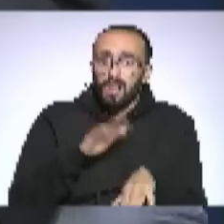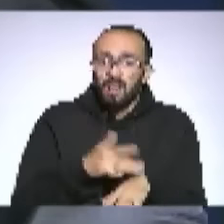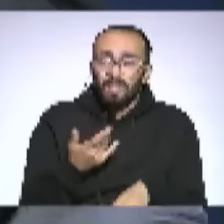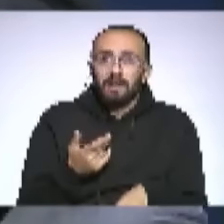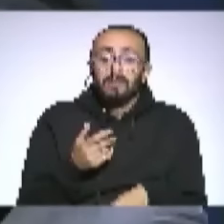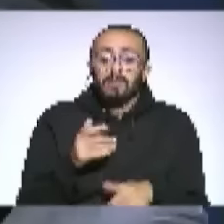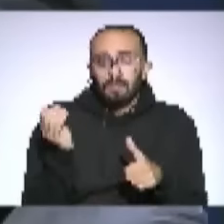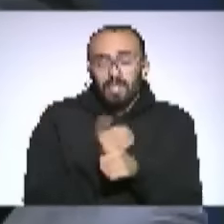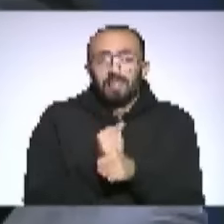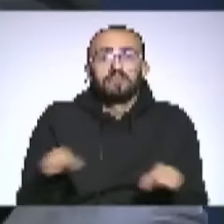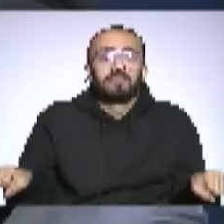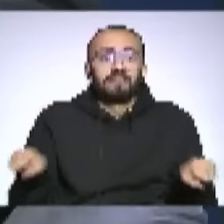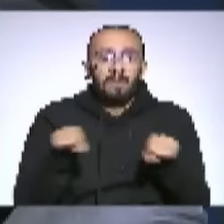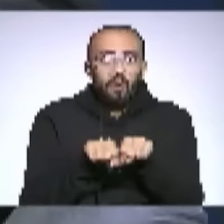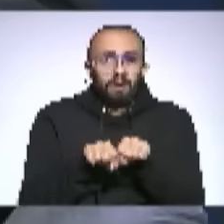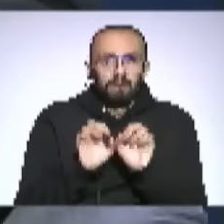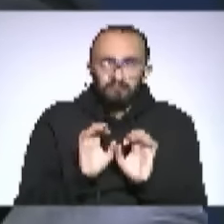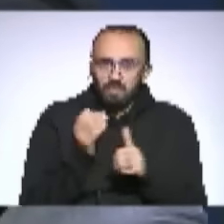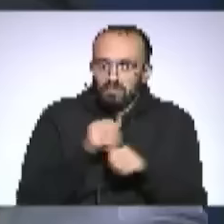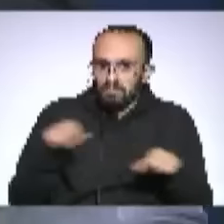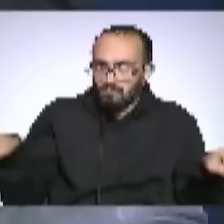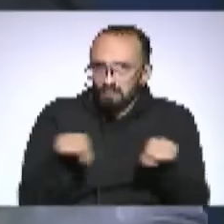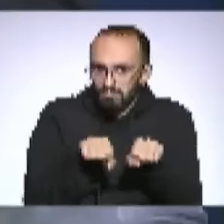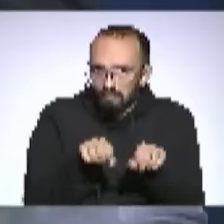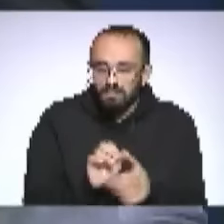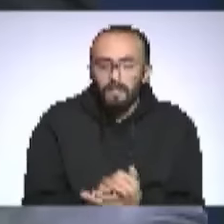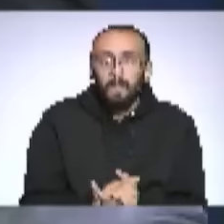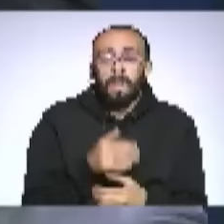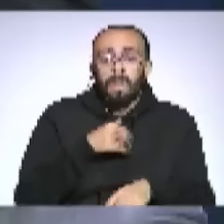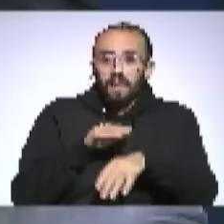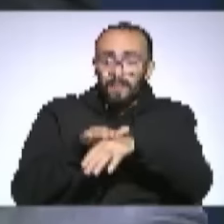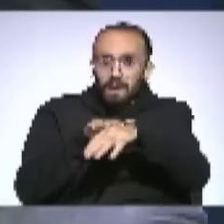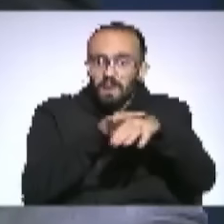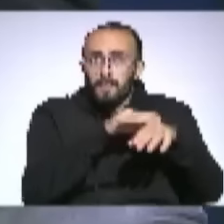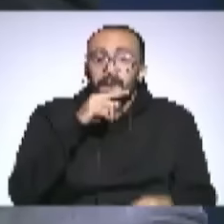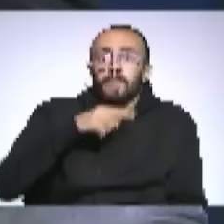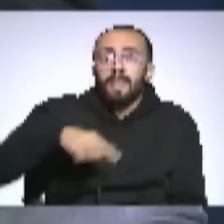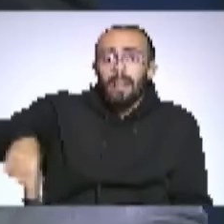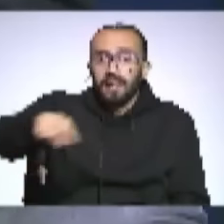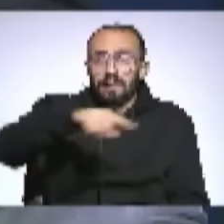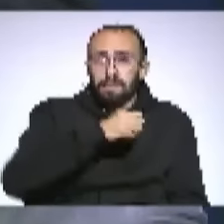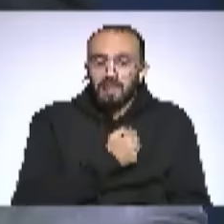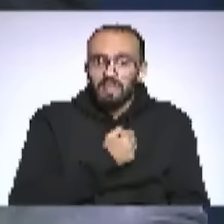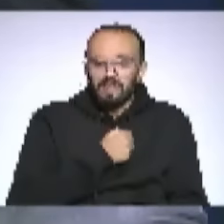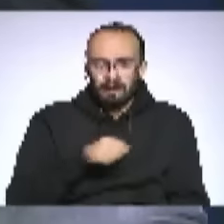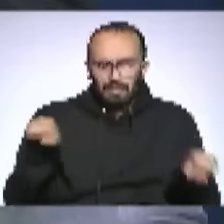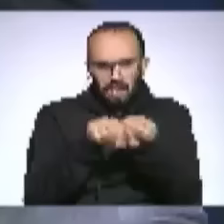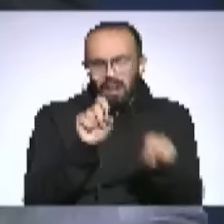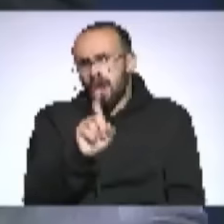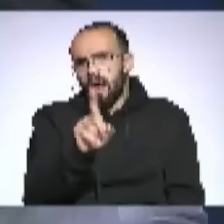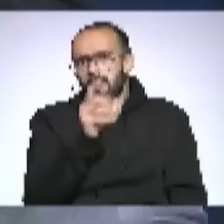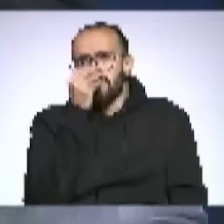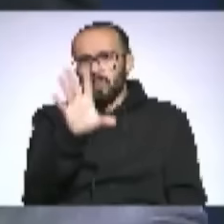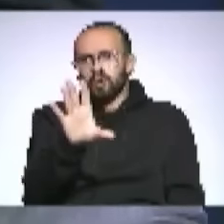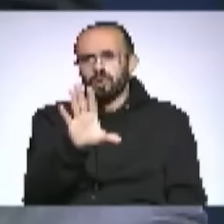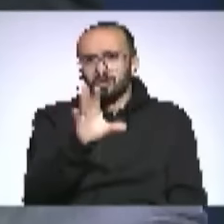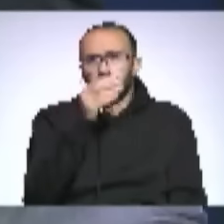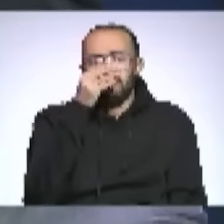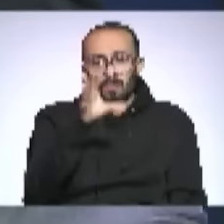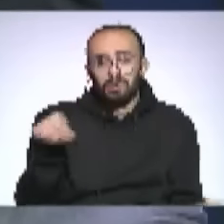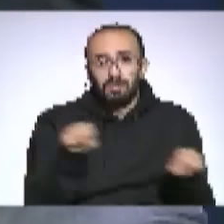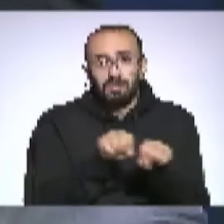زواج صالونات انا بس عايز اكلم بناتي اللي يقوللك لا زواج ارنات لا